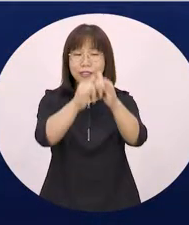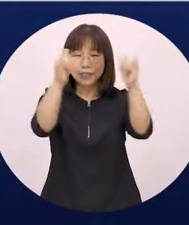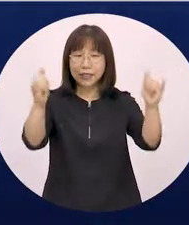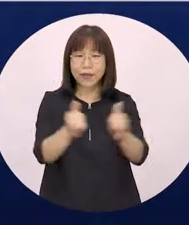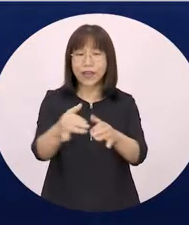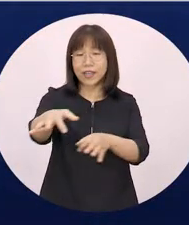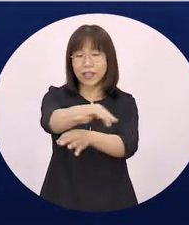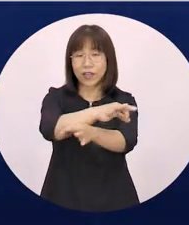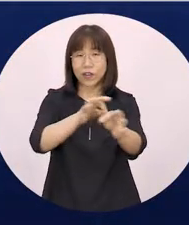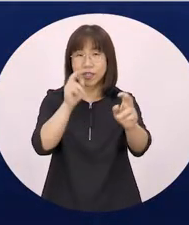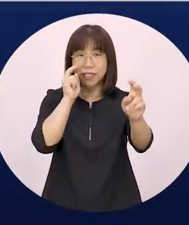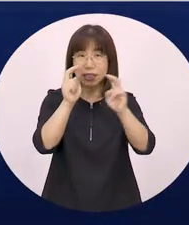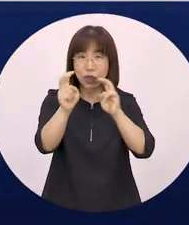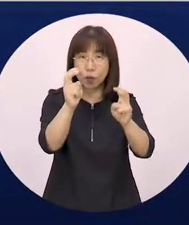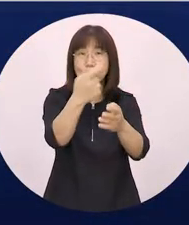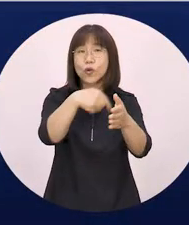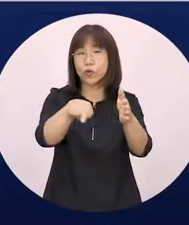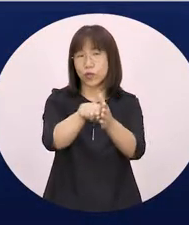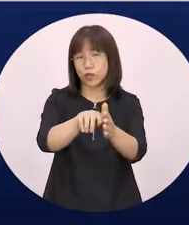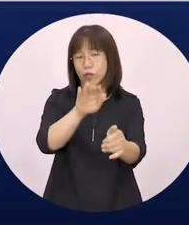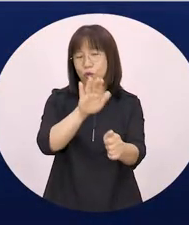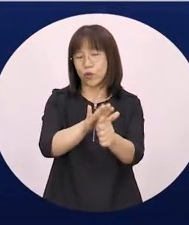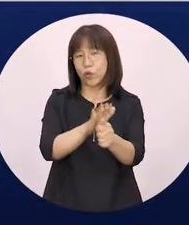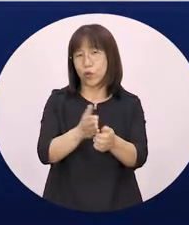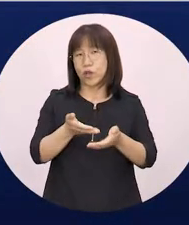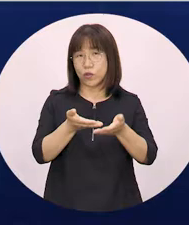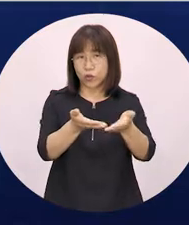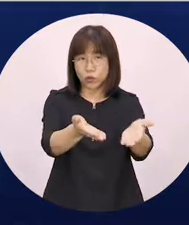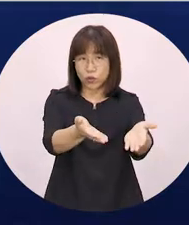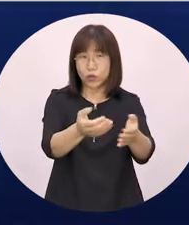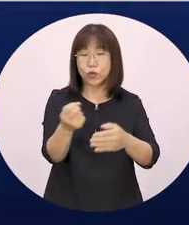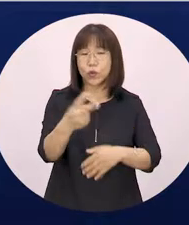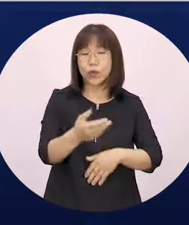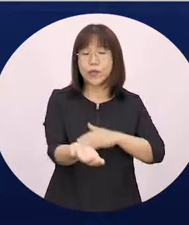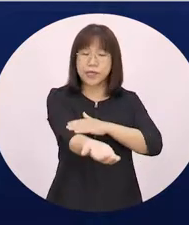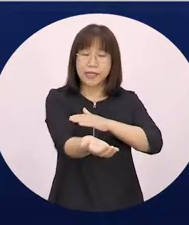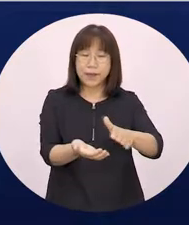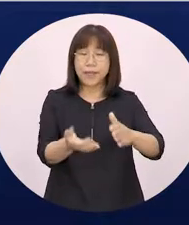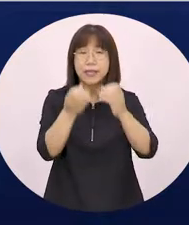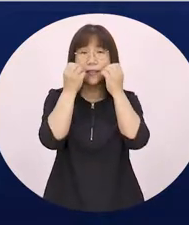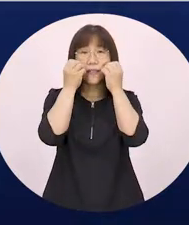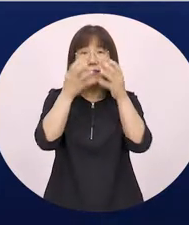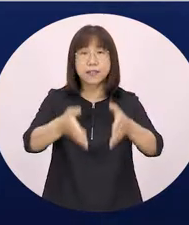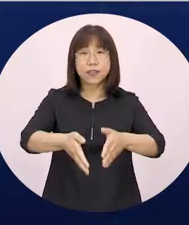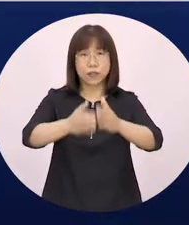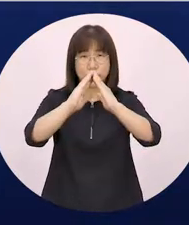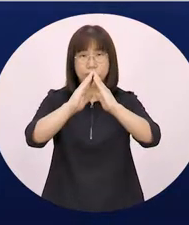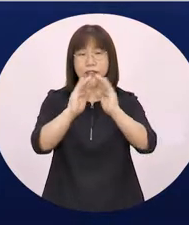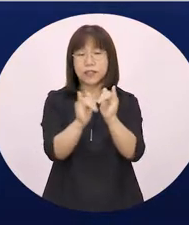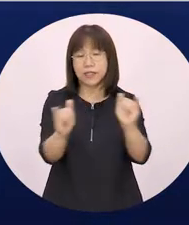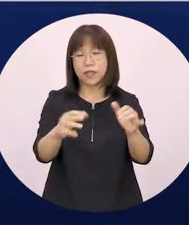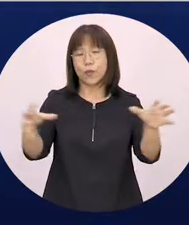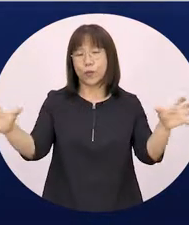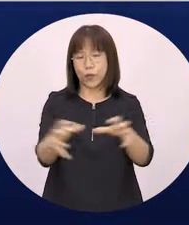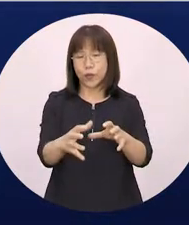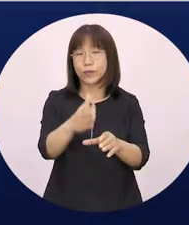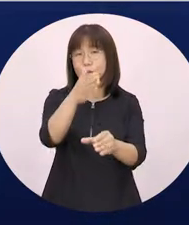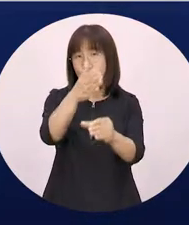강서구가 사회적 경제기업의 보금자리를 마련하고 입주할 사회적 경제기업과 예비 창업자를